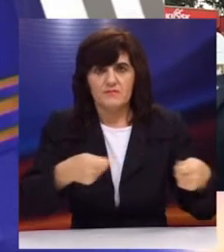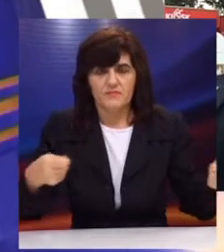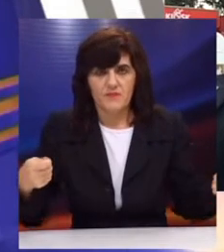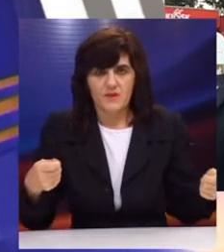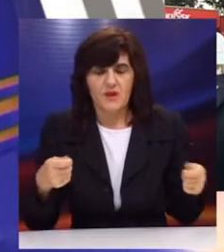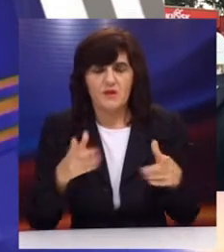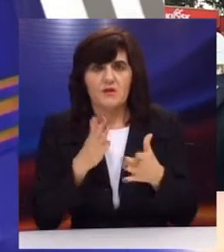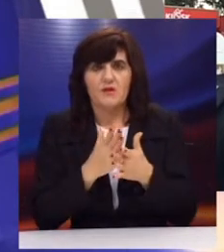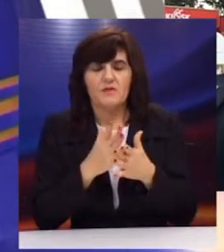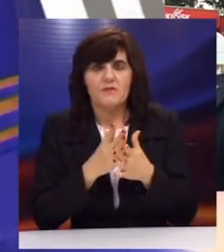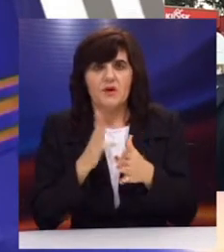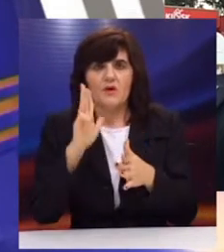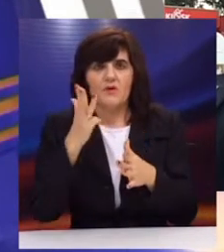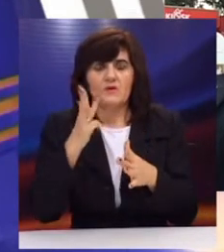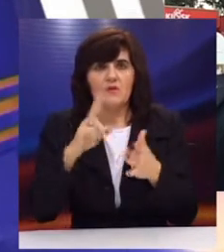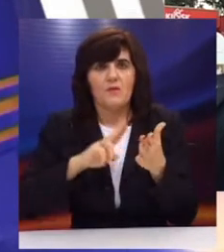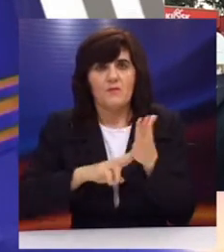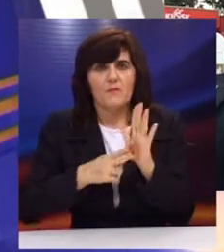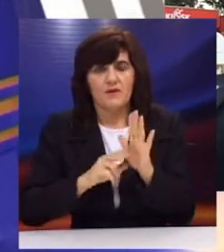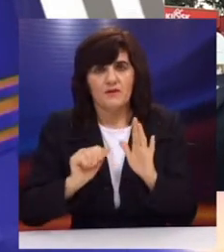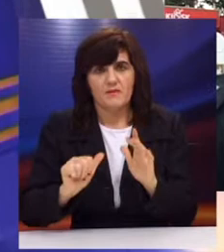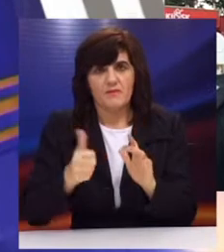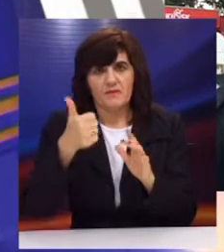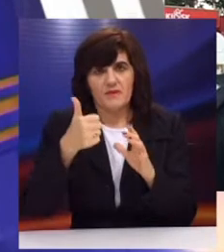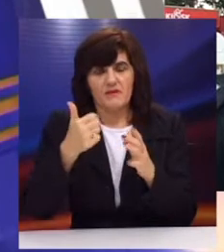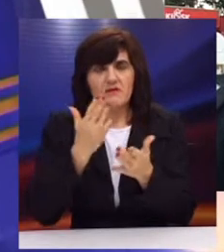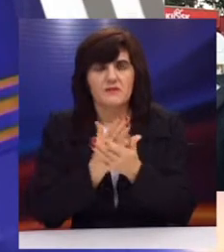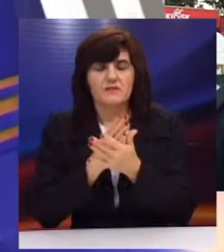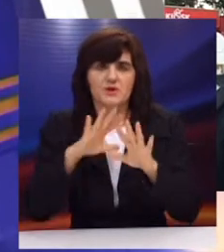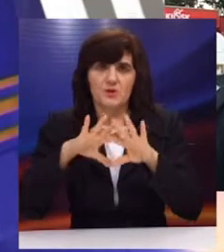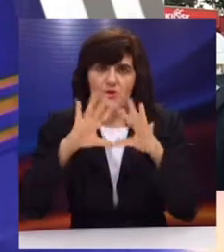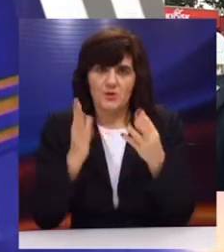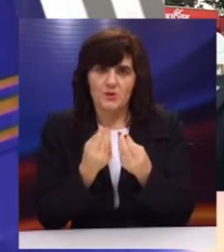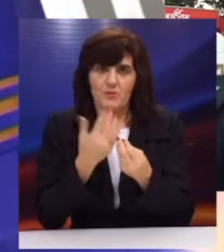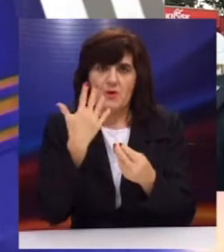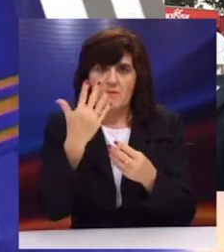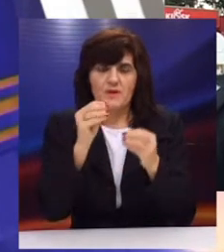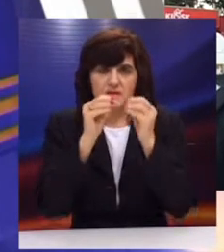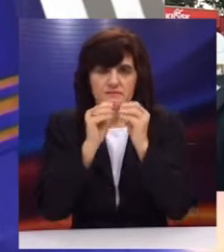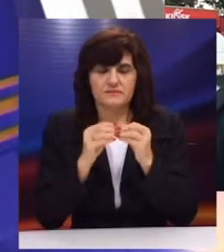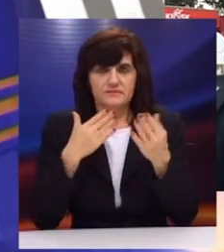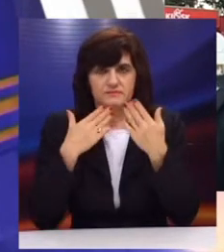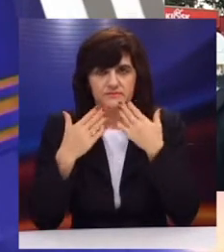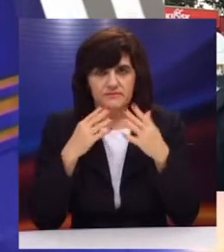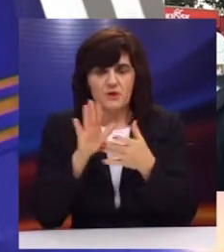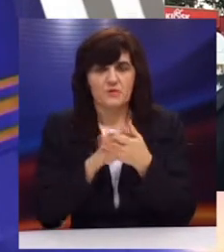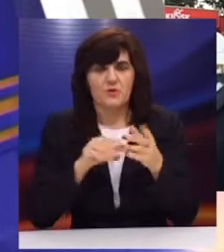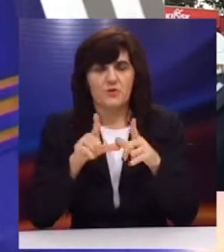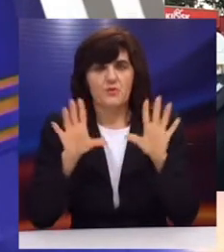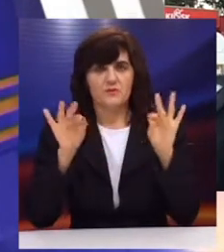četvrtak je planirana prva od ukupno 5 akcija u prostorijama mesne zajednice sa početkom u 10